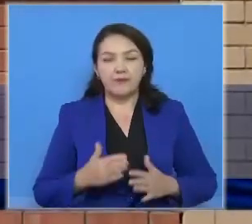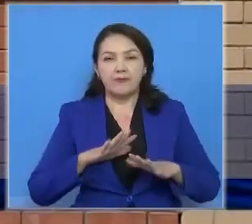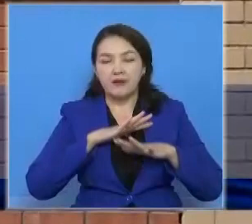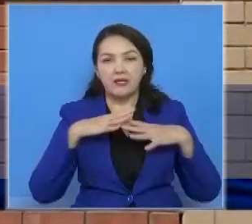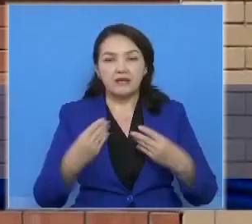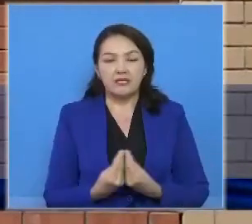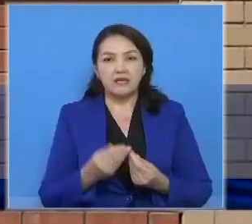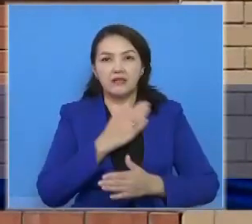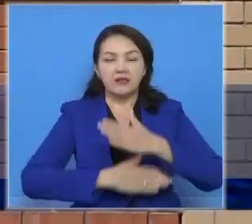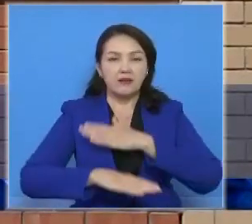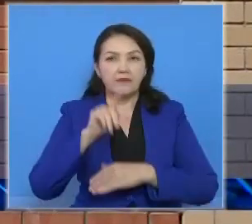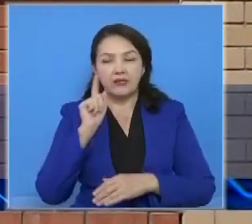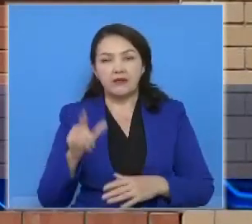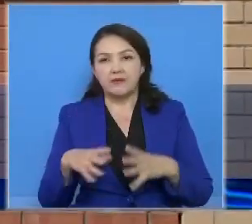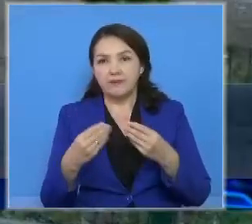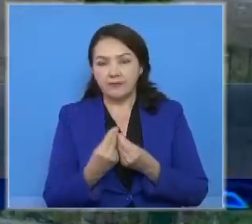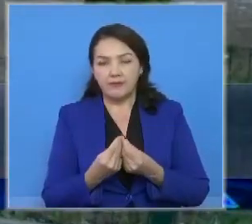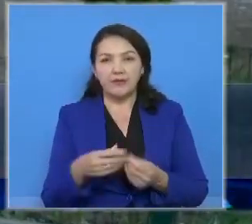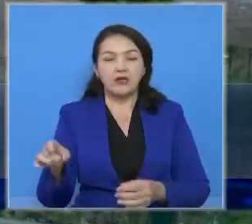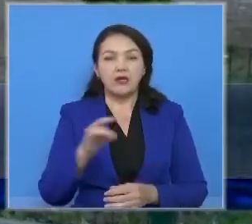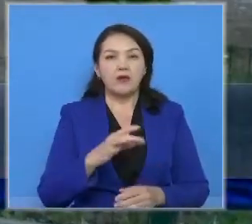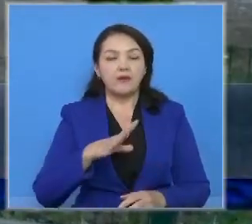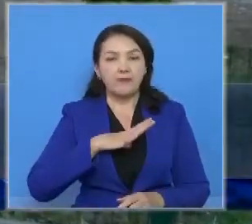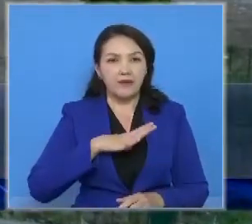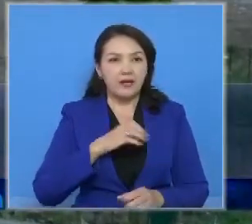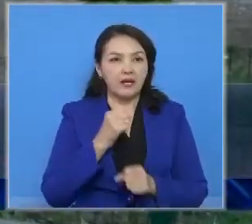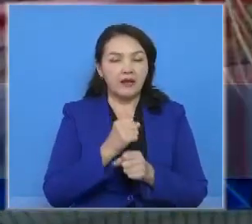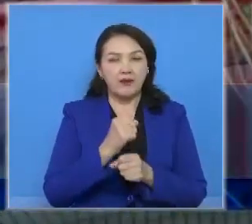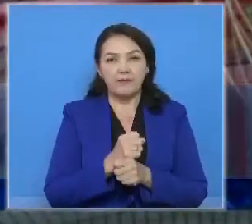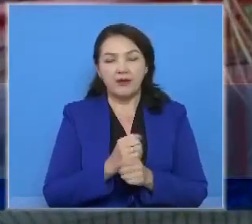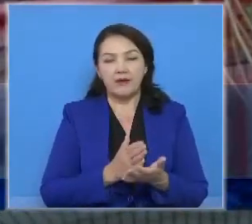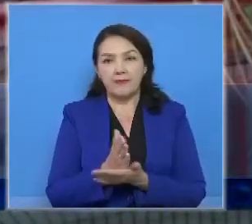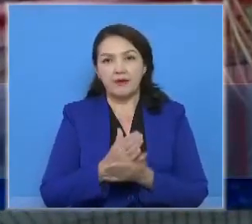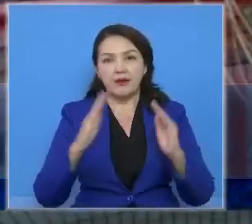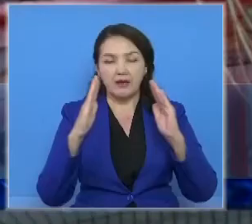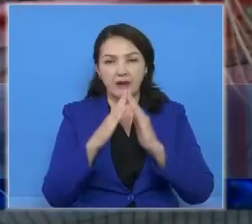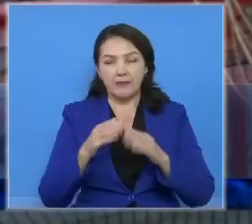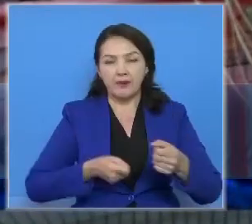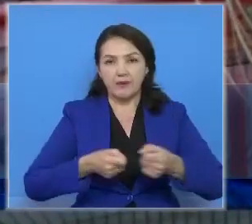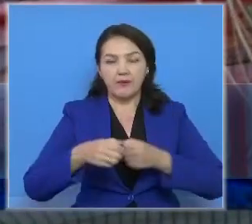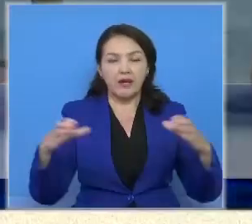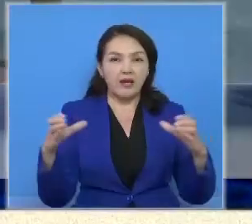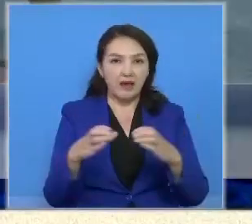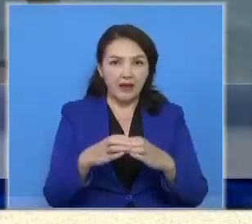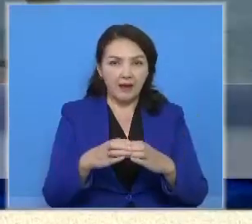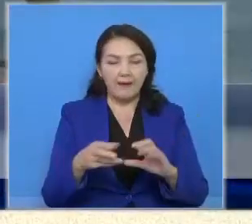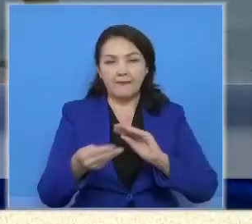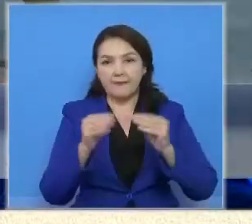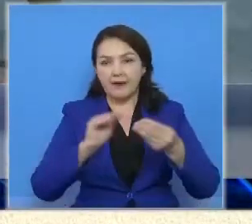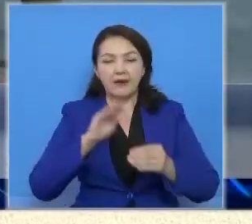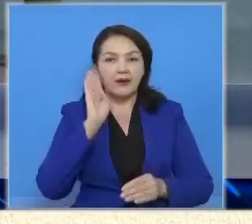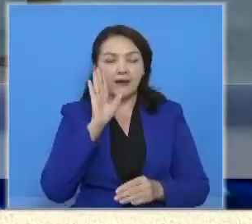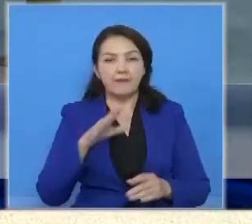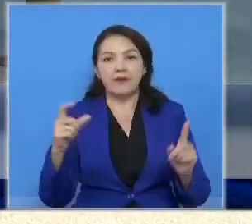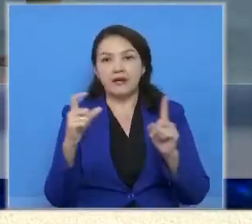многодетные семьи, инвалиды, молодые семьи. В районе, где мы побывали, работы по обслуживанию домов ведет управляющая компания. О проблемах с водой,